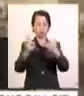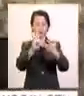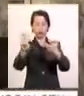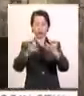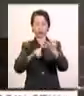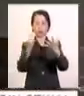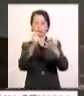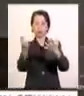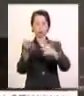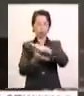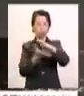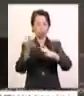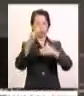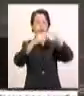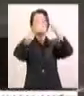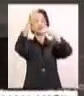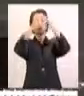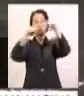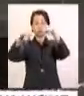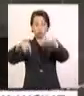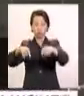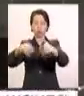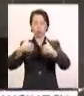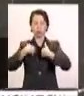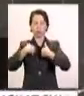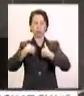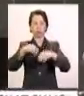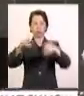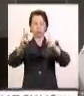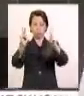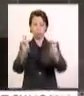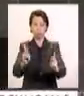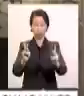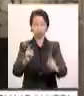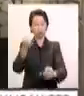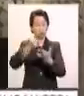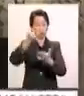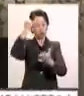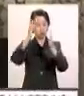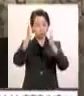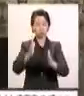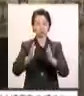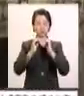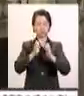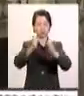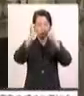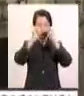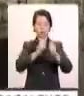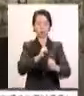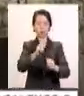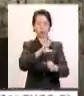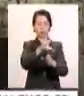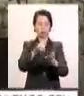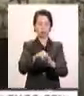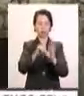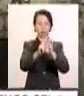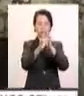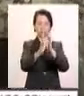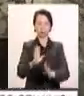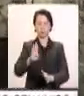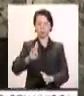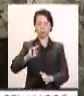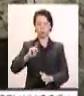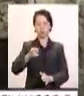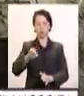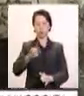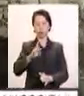dan Timur. Di Samarkand juga terletaknya makam ilmuwan dan cendekiawan terkenal Islam termasuk Al-Imam Al-Bukhari